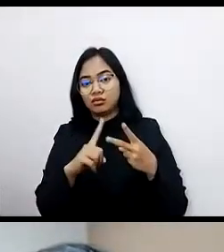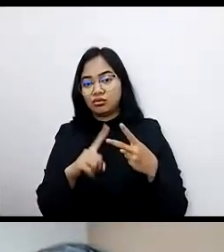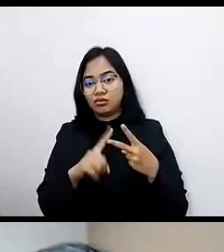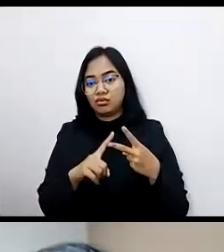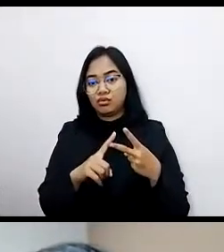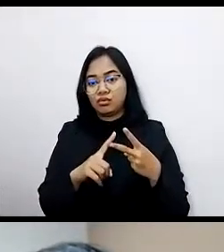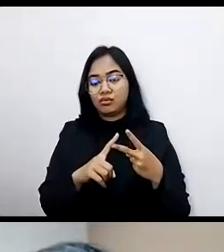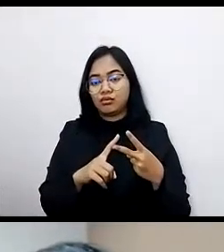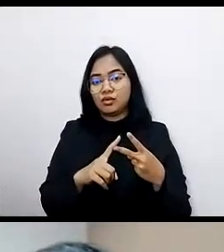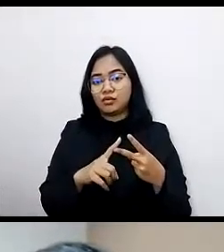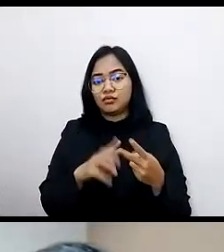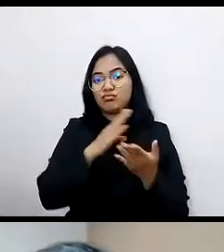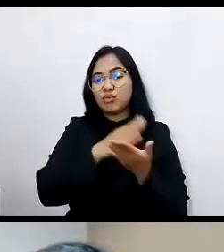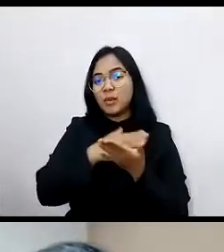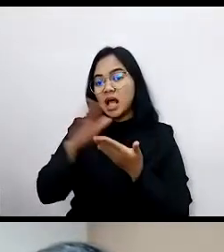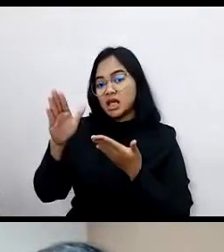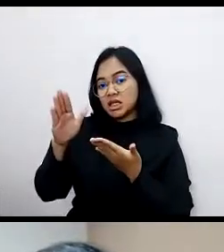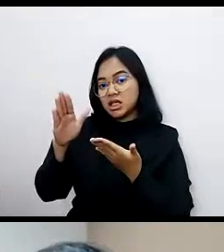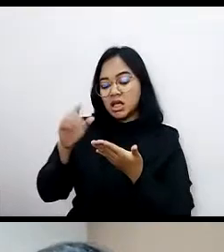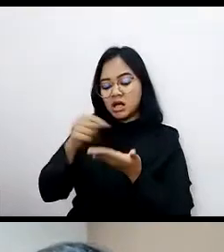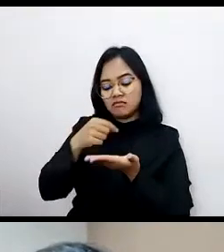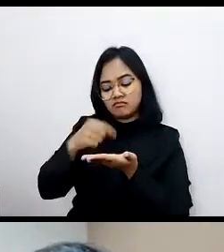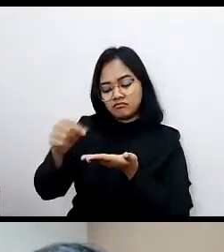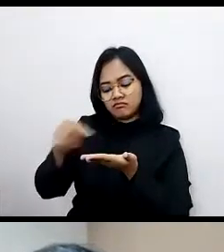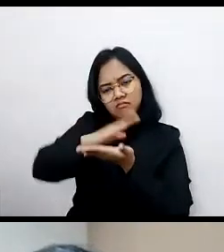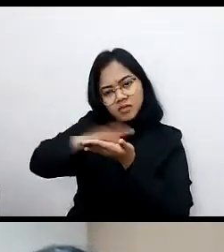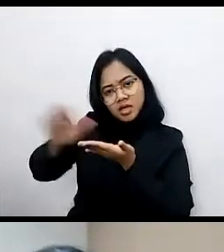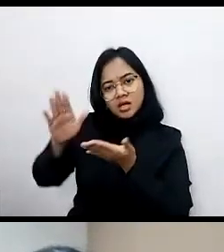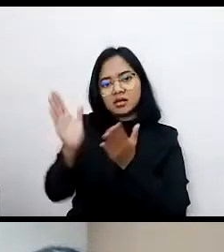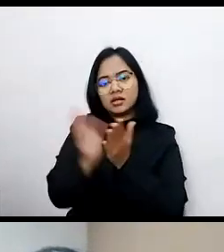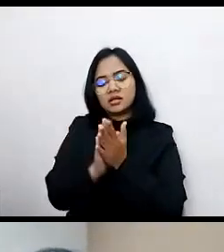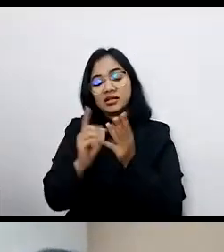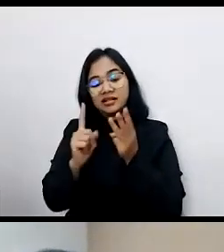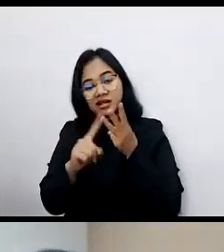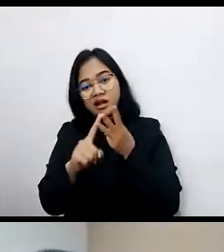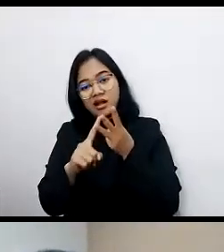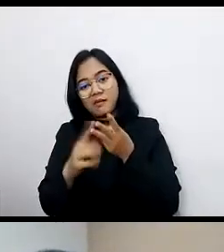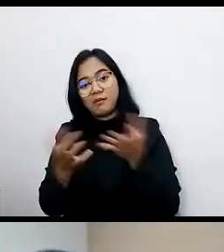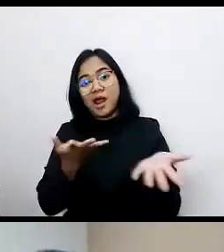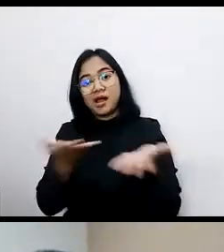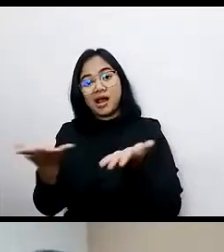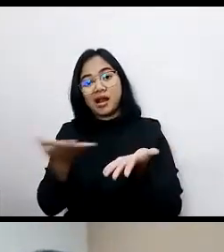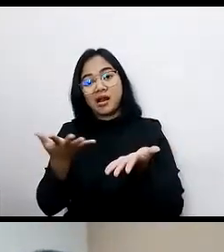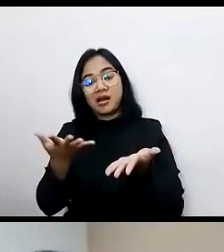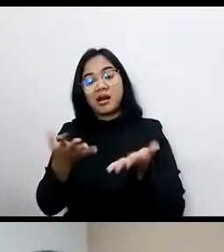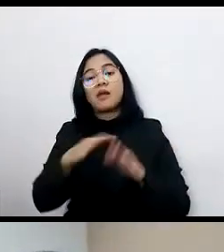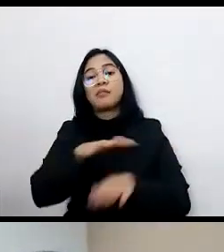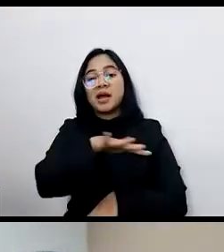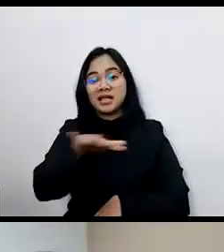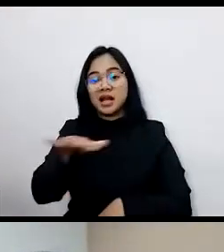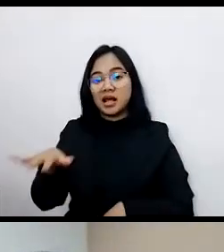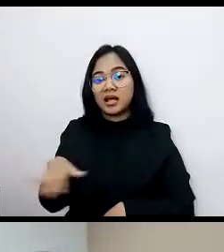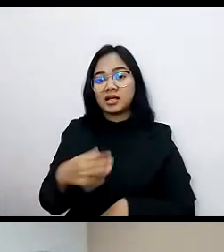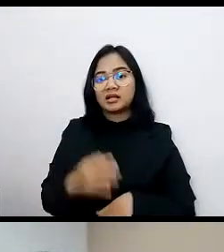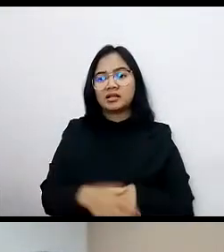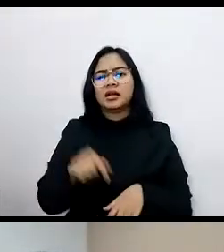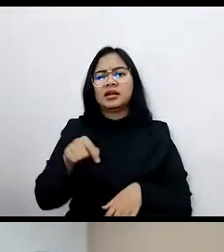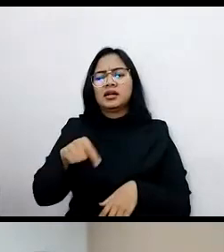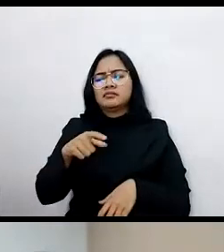publikasi, dan terus kemudian pengabdian masyarakat. Dan yang perlu ini juga ekspektasi masyarakat terhadap